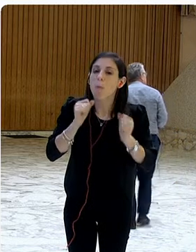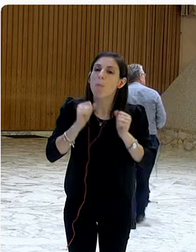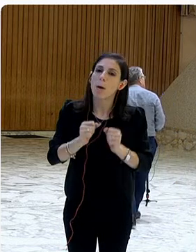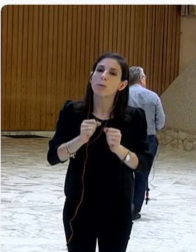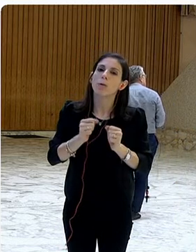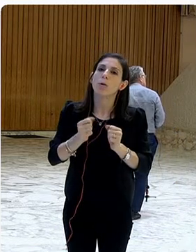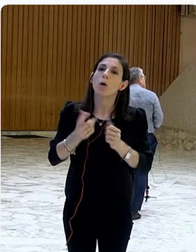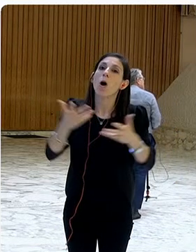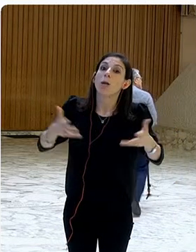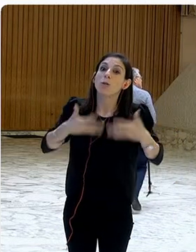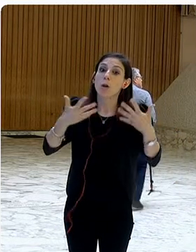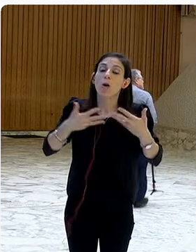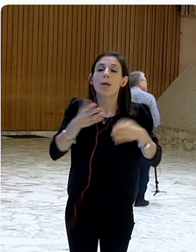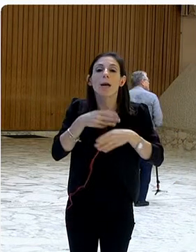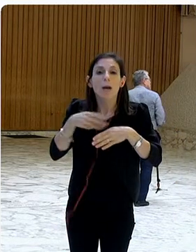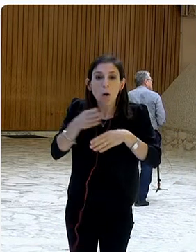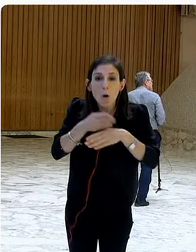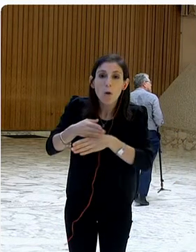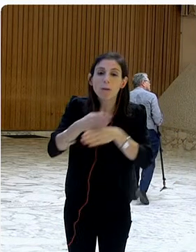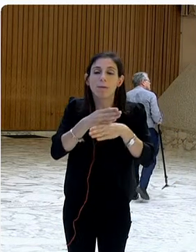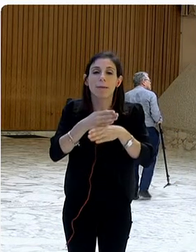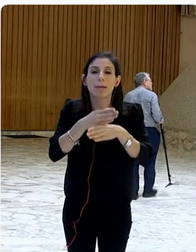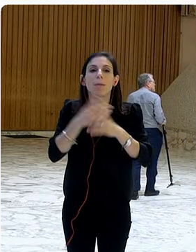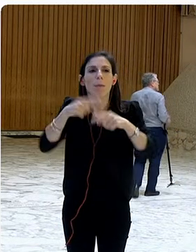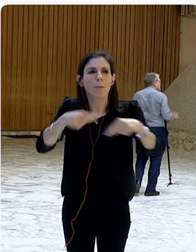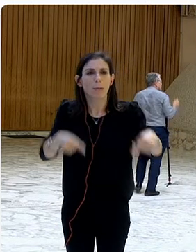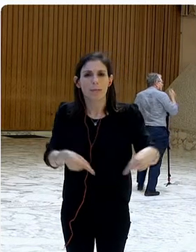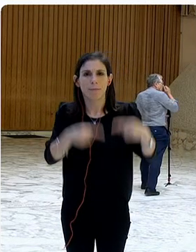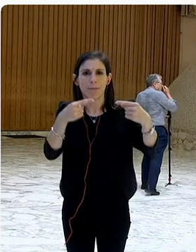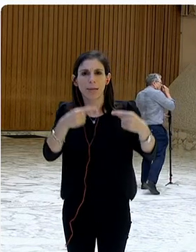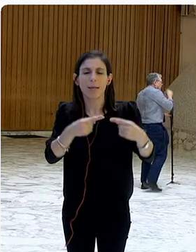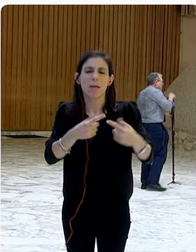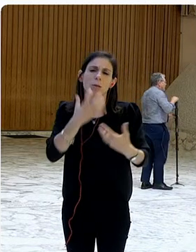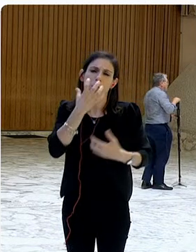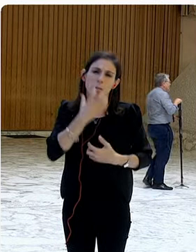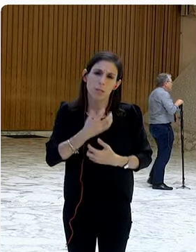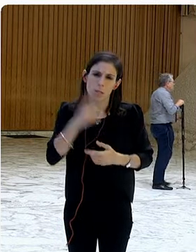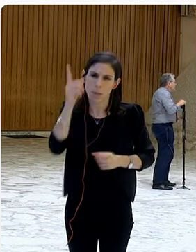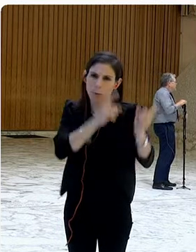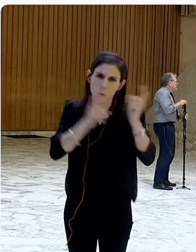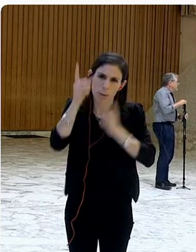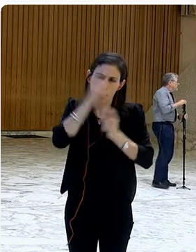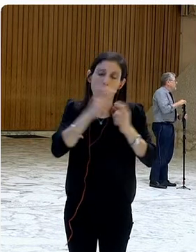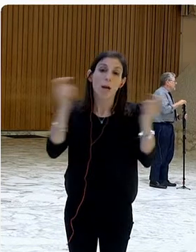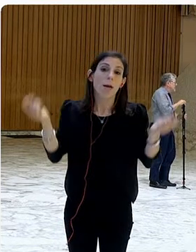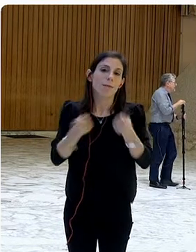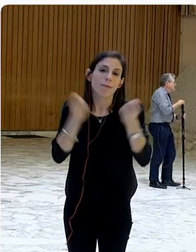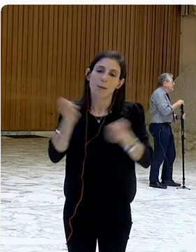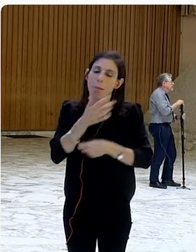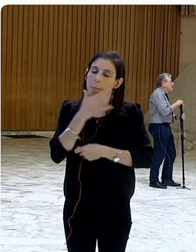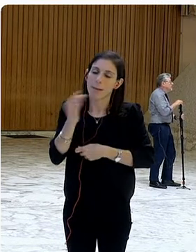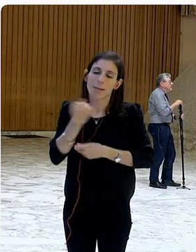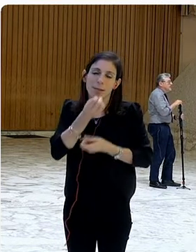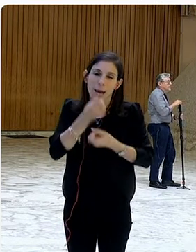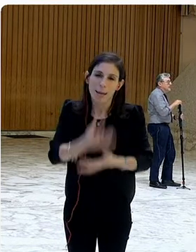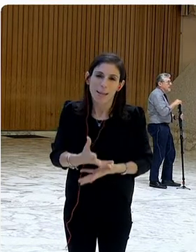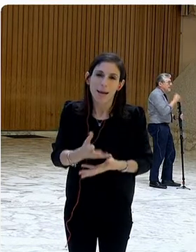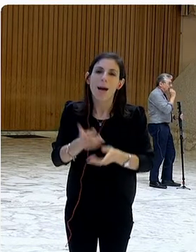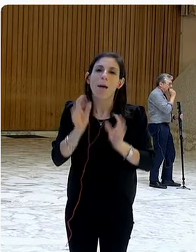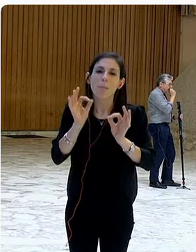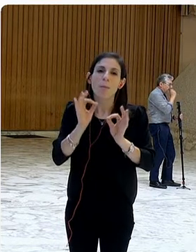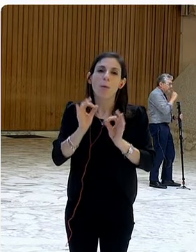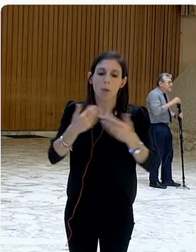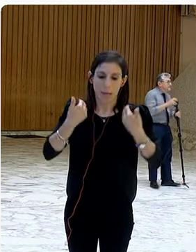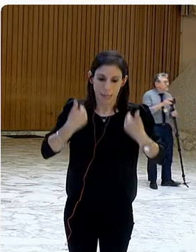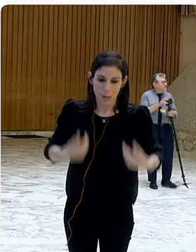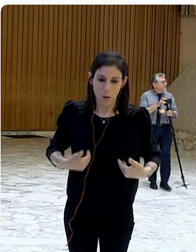mais aussi leurs défis et leurs peines. Un des meilleurs exercices de charité, c'est de sortir de soi, de moi, et de